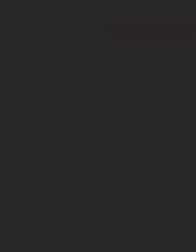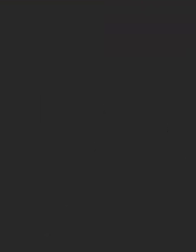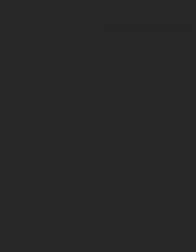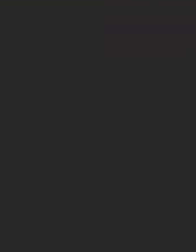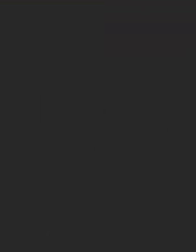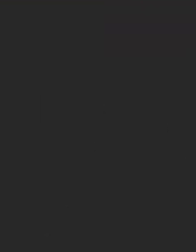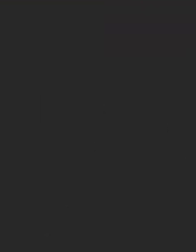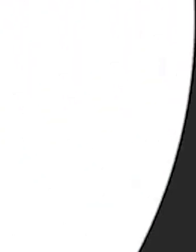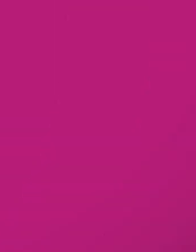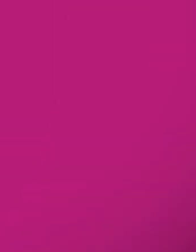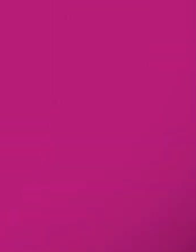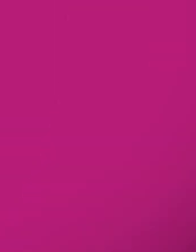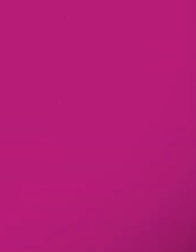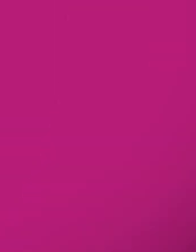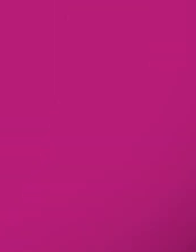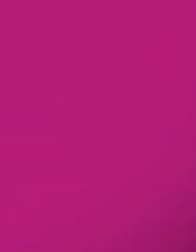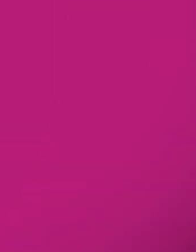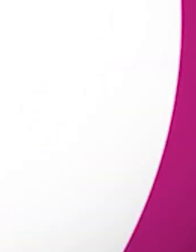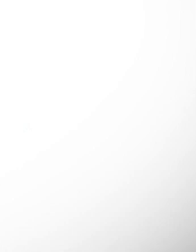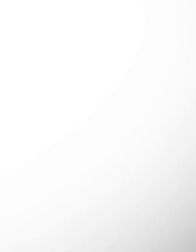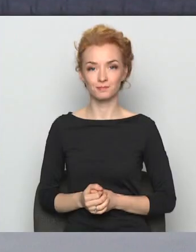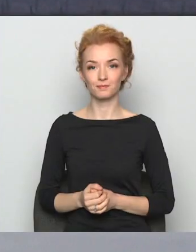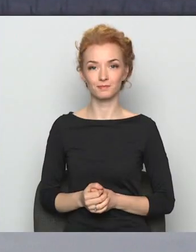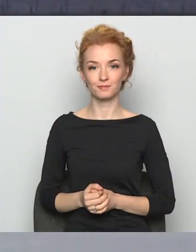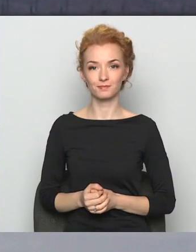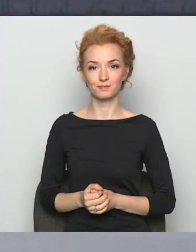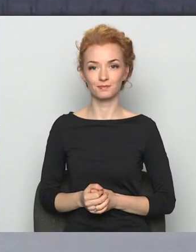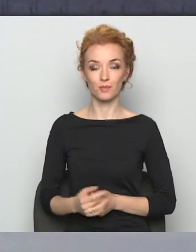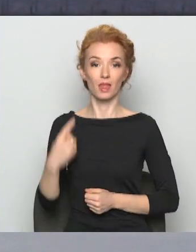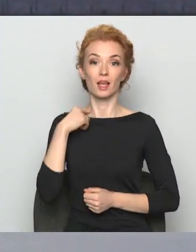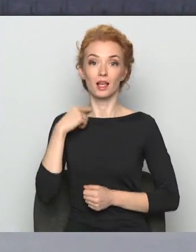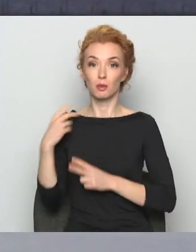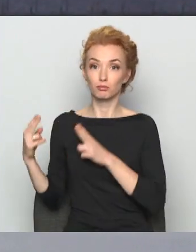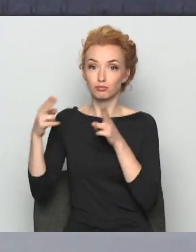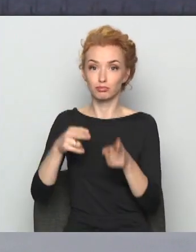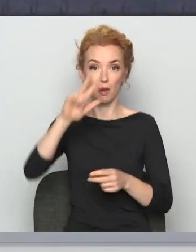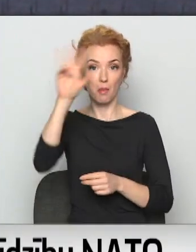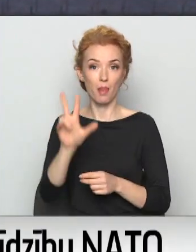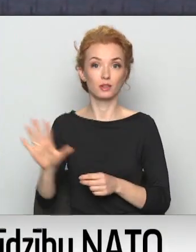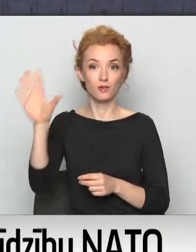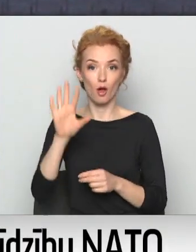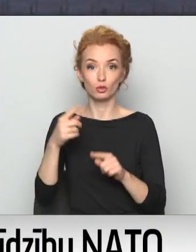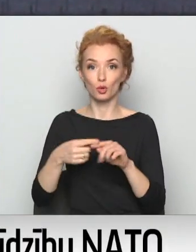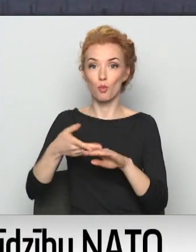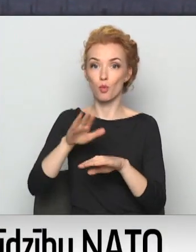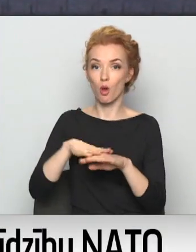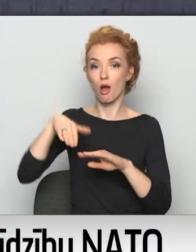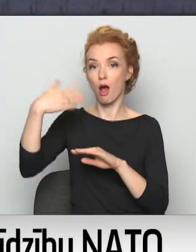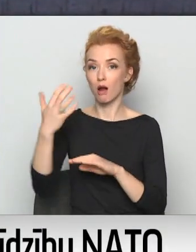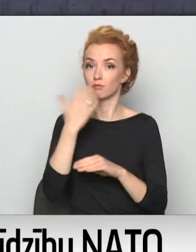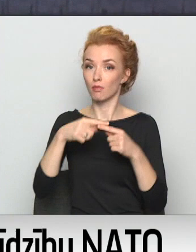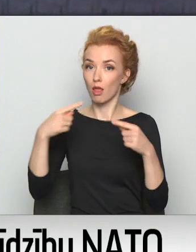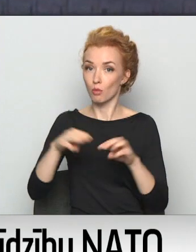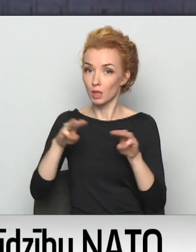Re, viss ēters ir te! Rīgā ieradušies Baltijas valstu un Polijas ārlietu un aizsardzības